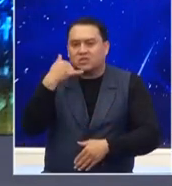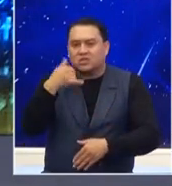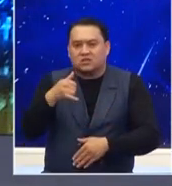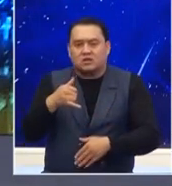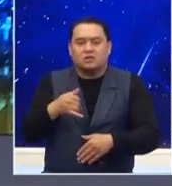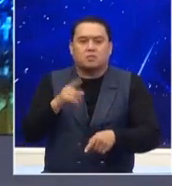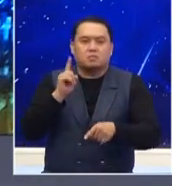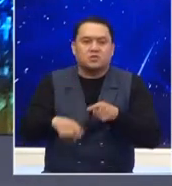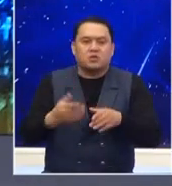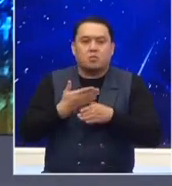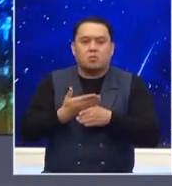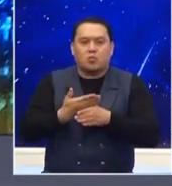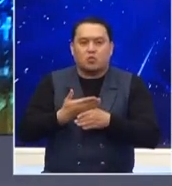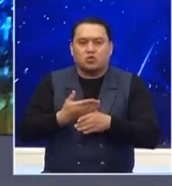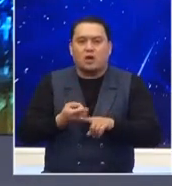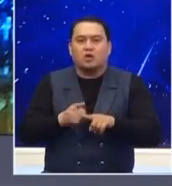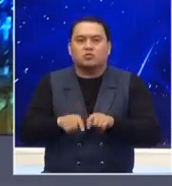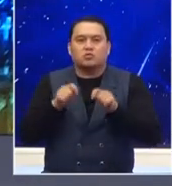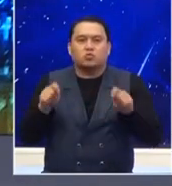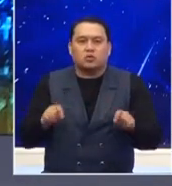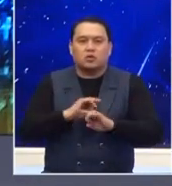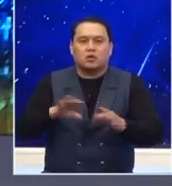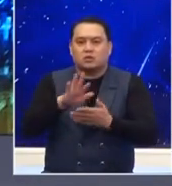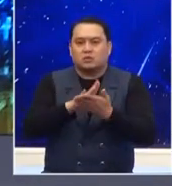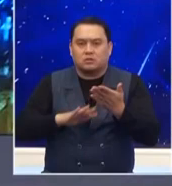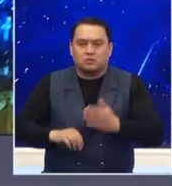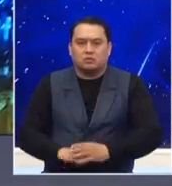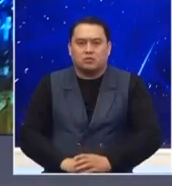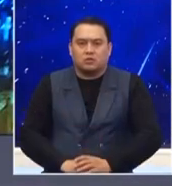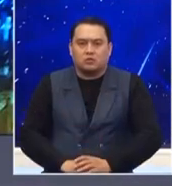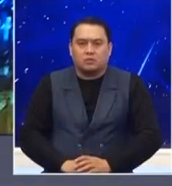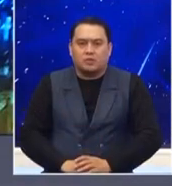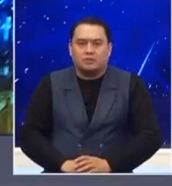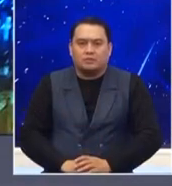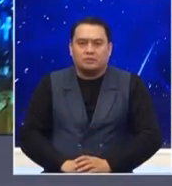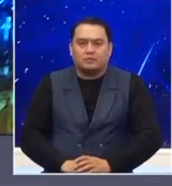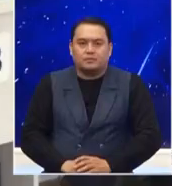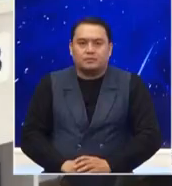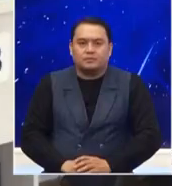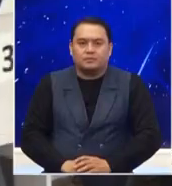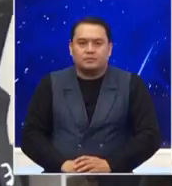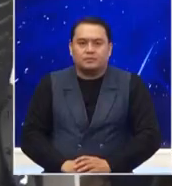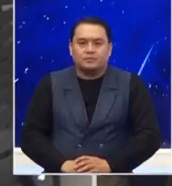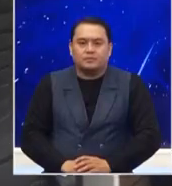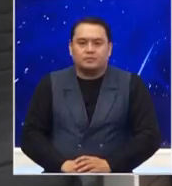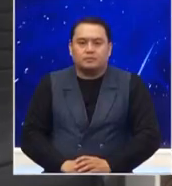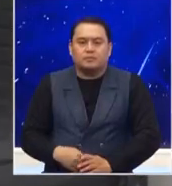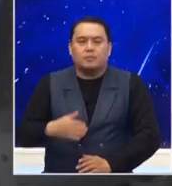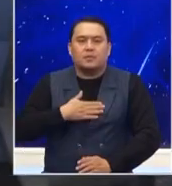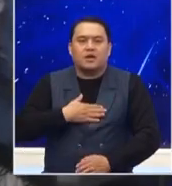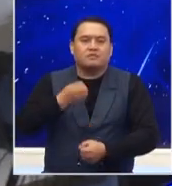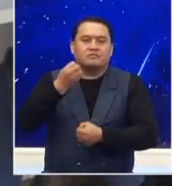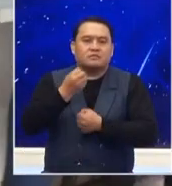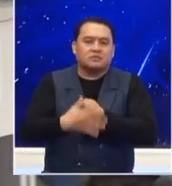на пульт диспетчерской службы. В создавшейся ситуации разбиралась наша съемочная группа. Мы находимся в